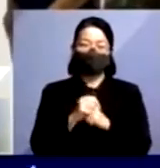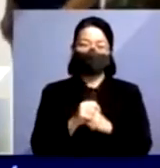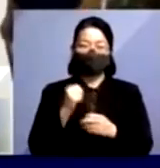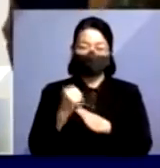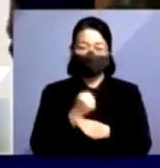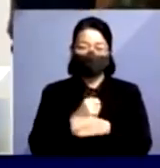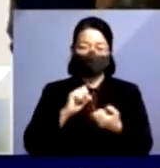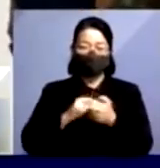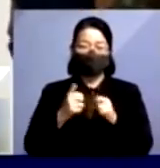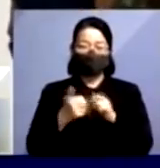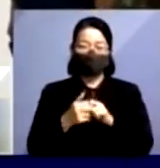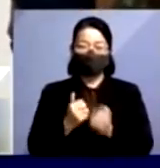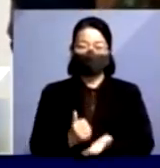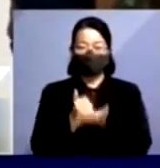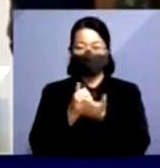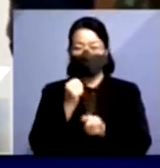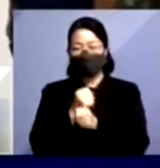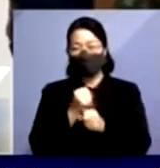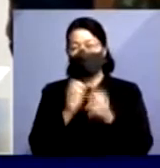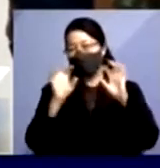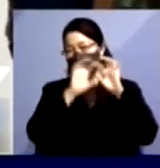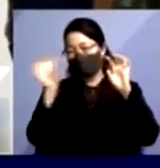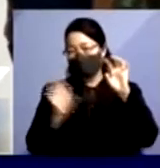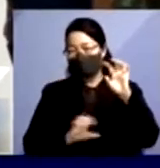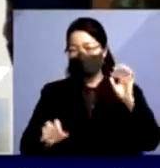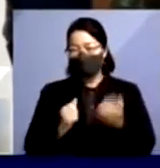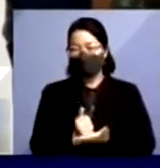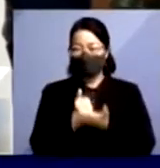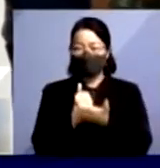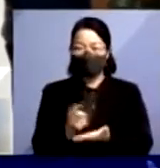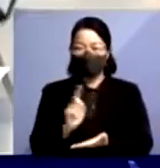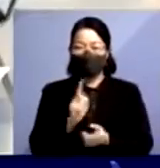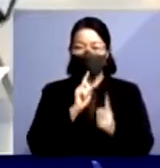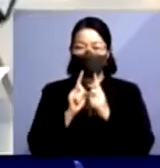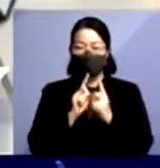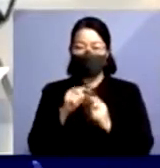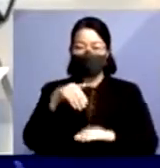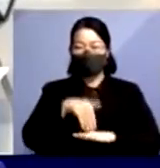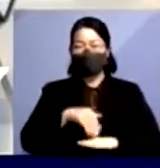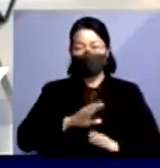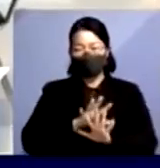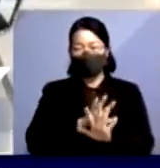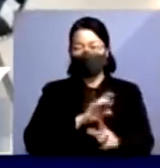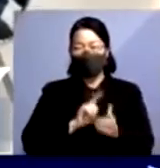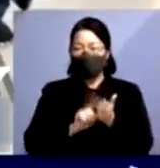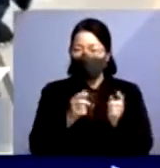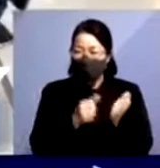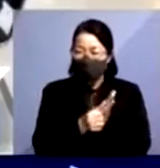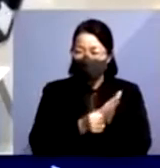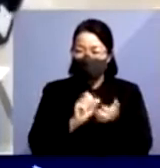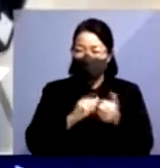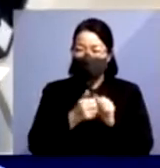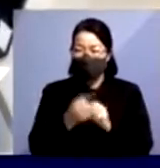ที่39ในฐานะผู้บัญชาการศูนย์บรรเทาสาธารณภัยมณฑลทหารบกที่39ได้มีการจัดฝึกปัญหาที่